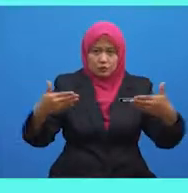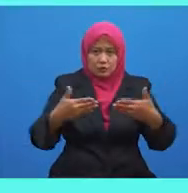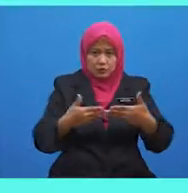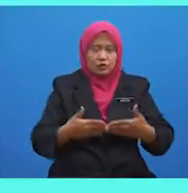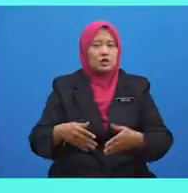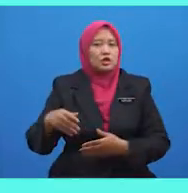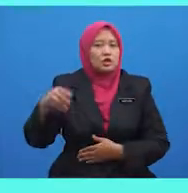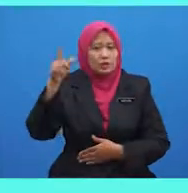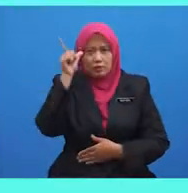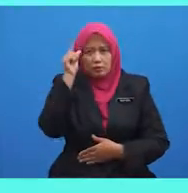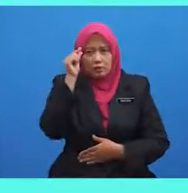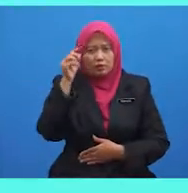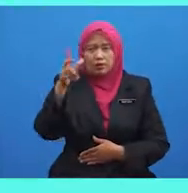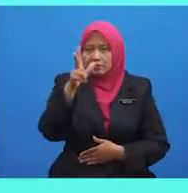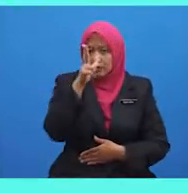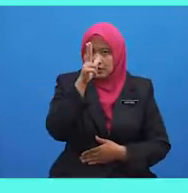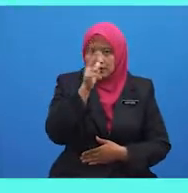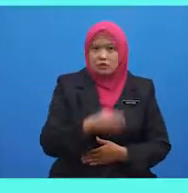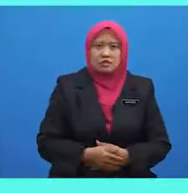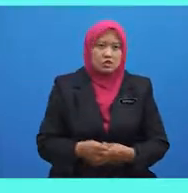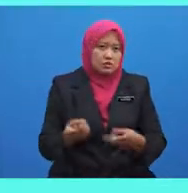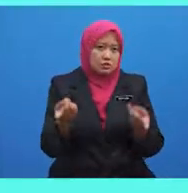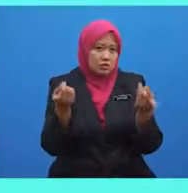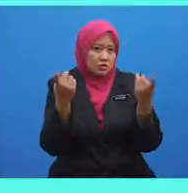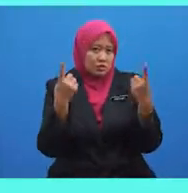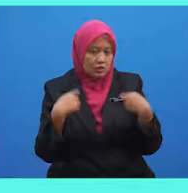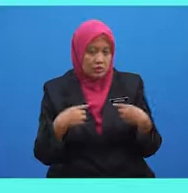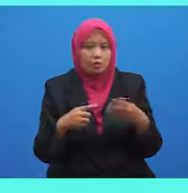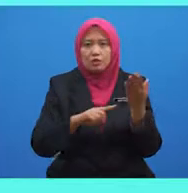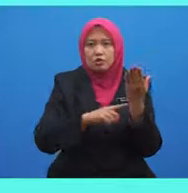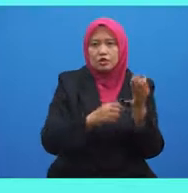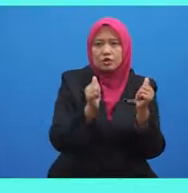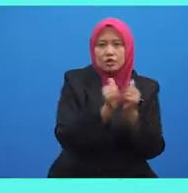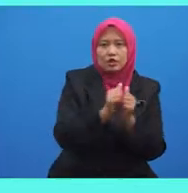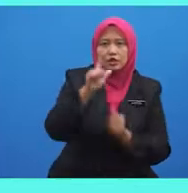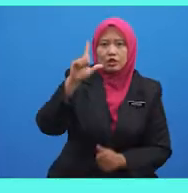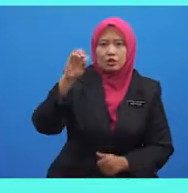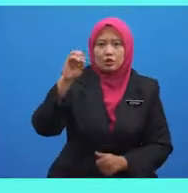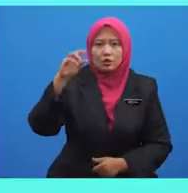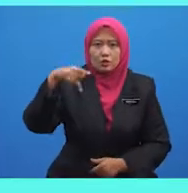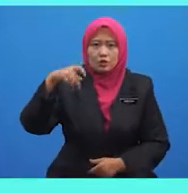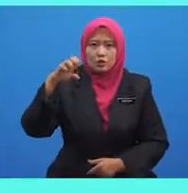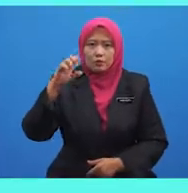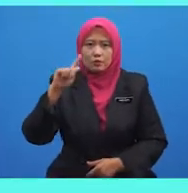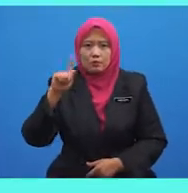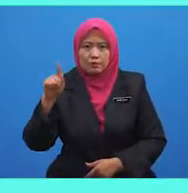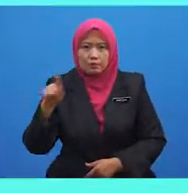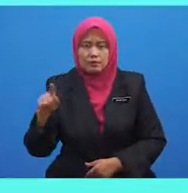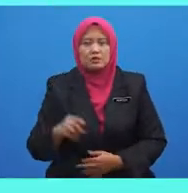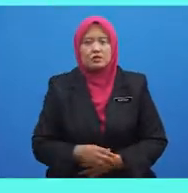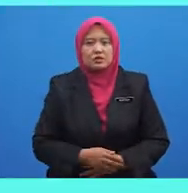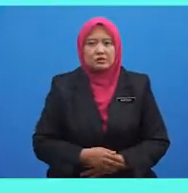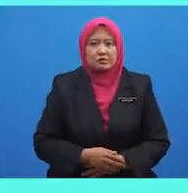kedatangan Lopes de Segura pada 11 September 1509. Kerana kegagalan rundingan